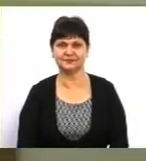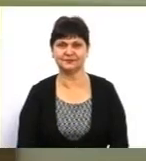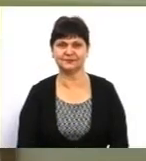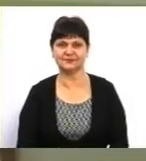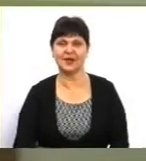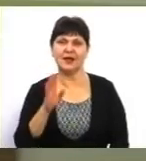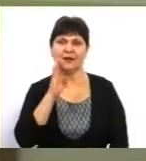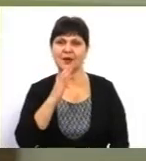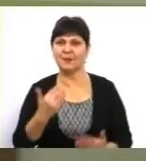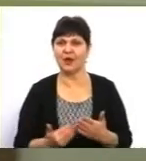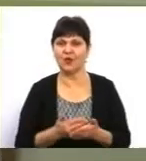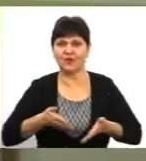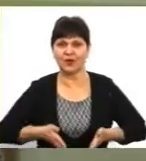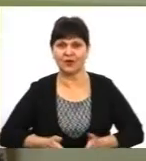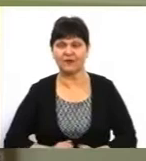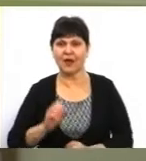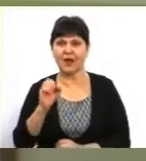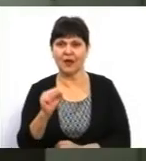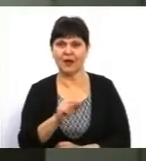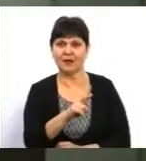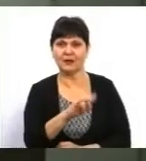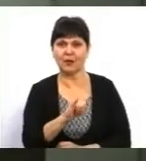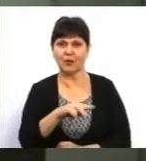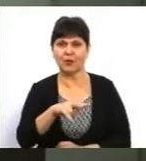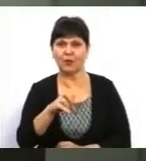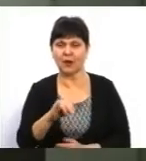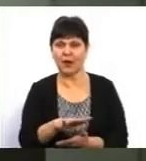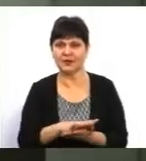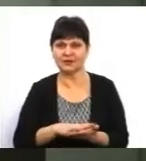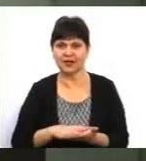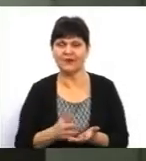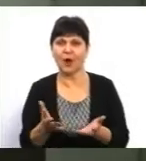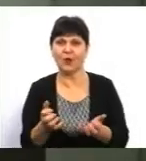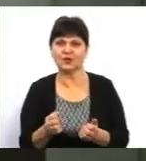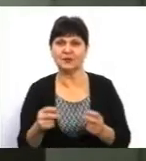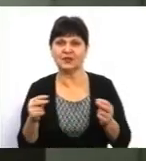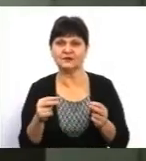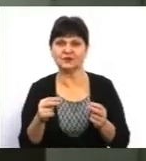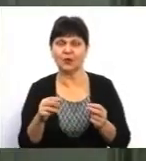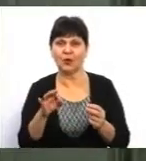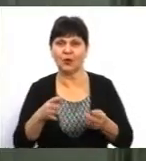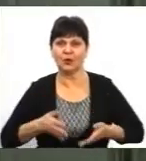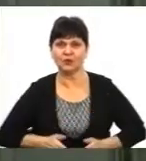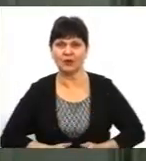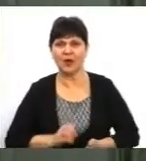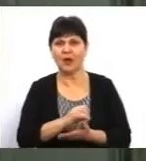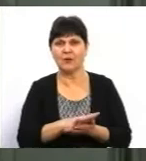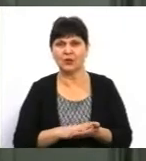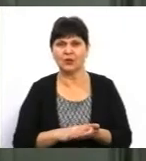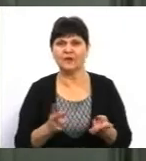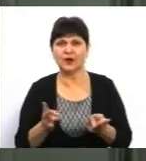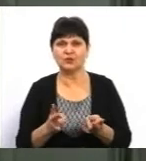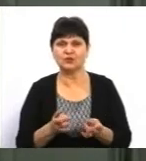Мама новонародженого Анна Кулак подаватиме заяву на отримання свідоцтва про народження. У подальшому необхідно буде пройти декілька етапів